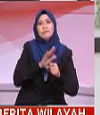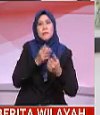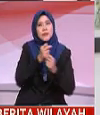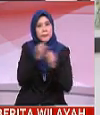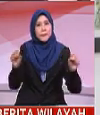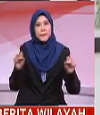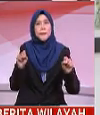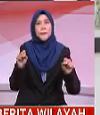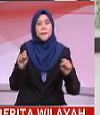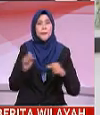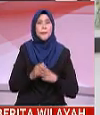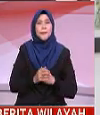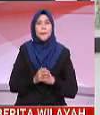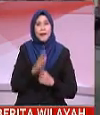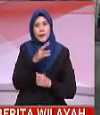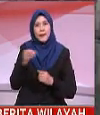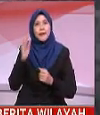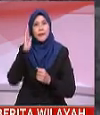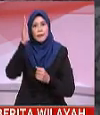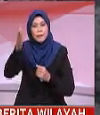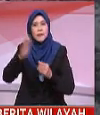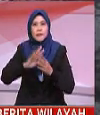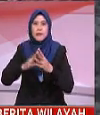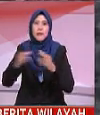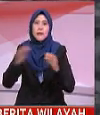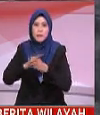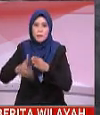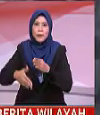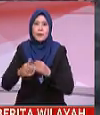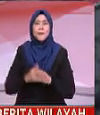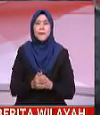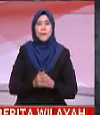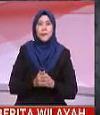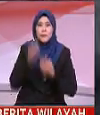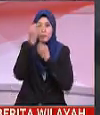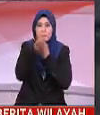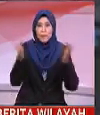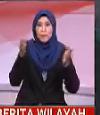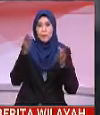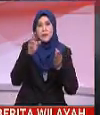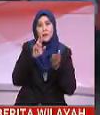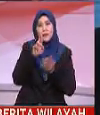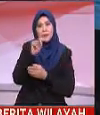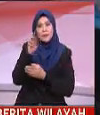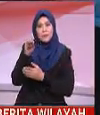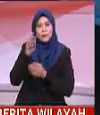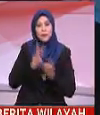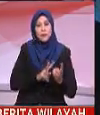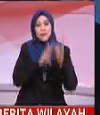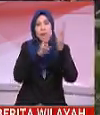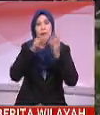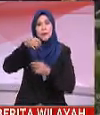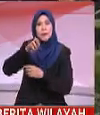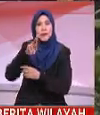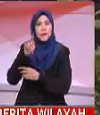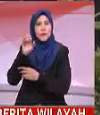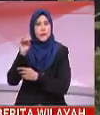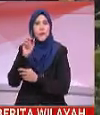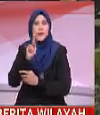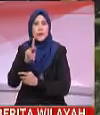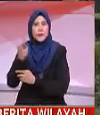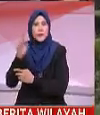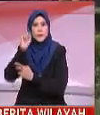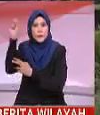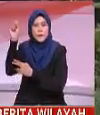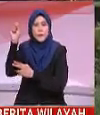atau sehingga ada pengumuman kerja untuk ditamatkan. Dr. Muhammad Ali bercakap kepada pemberita RTM di Wisma Perkeso, Kota Kinabalu.